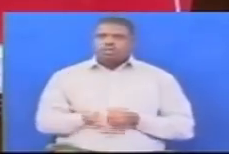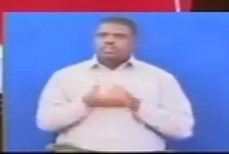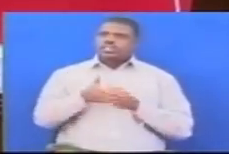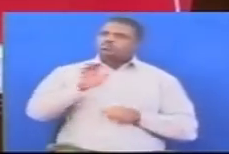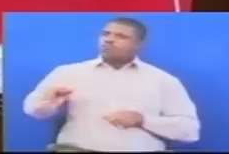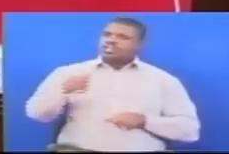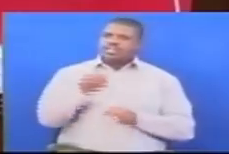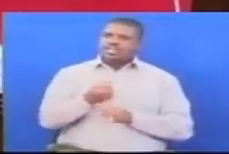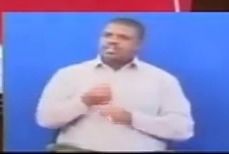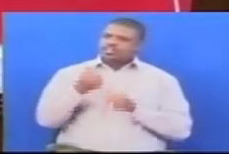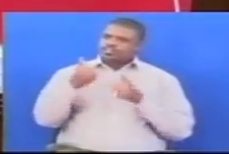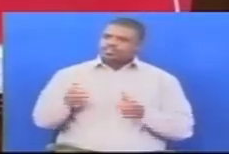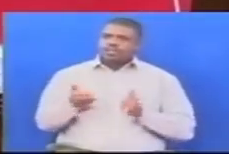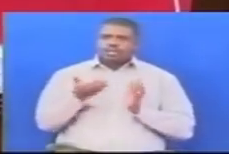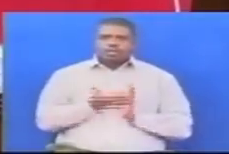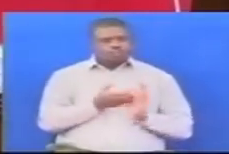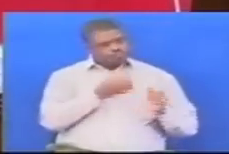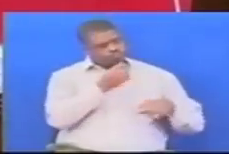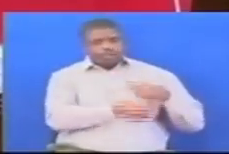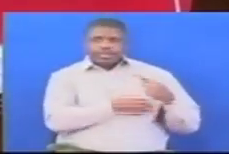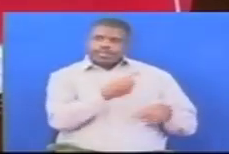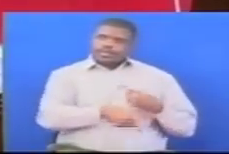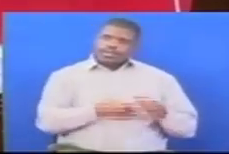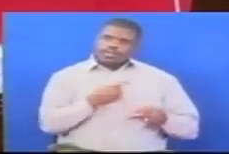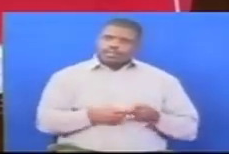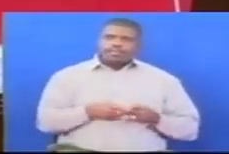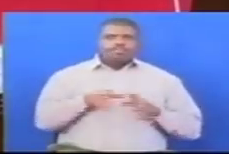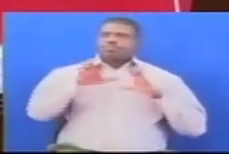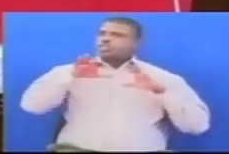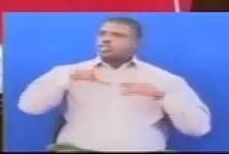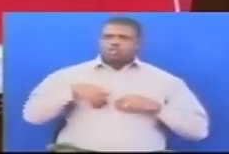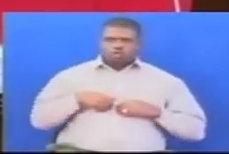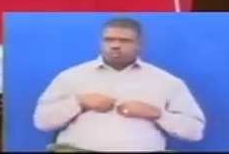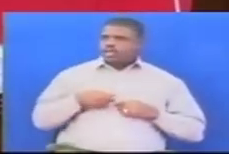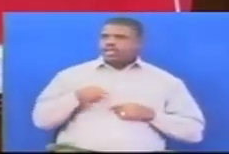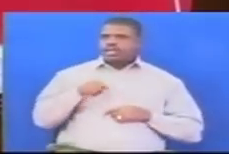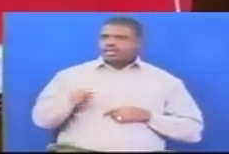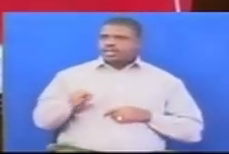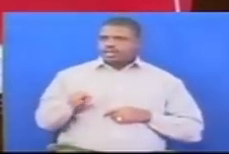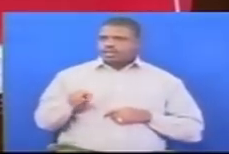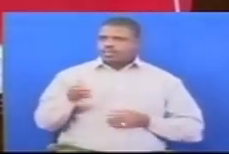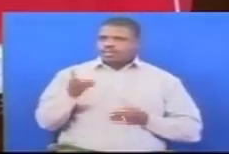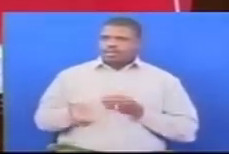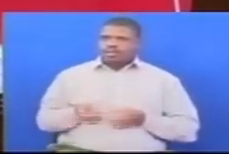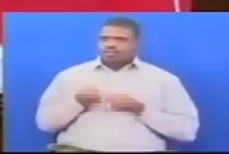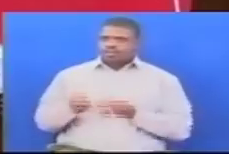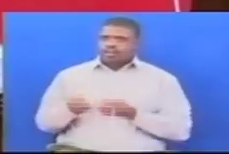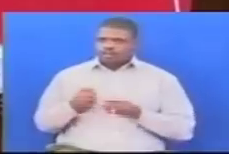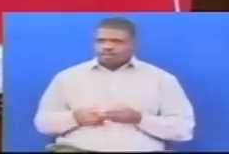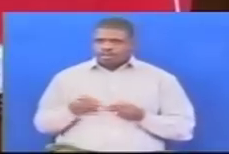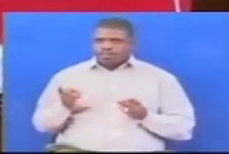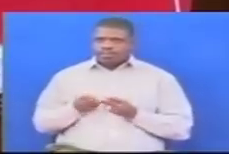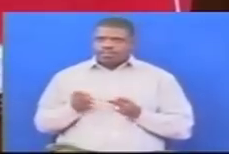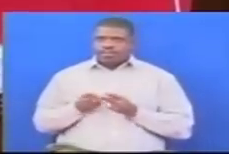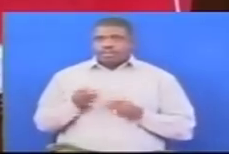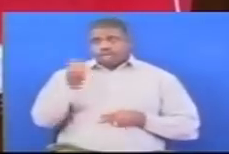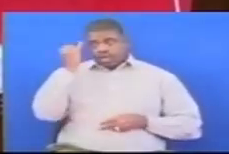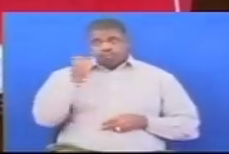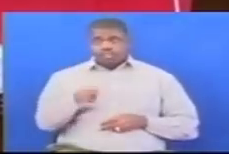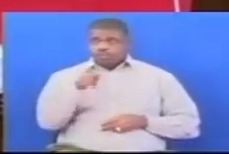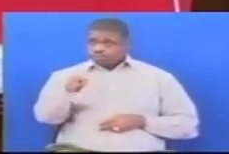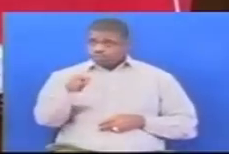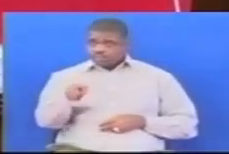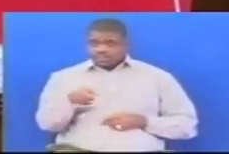wanafanya kazi kwa vitendo. Naomba muendelee na msikubali makadirio na waletea uongo uongo. Na pia vile nawashauri,